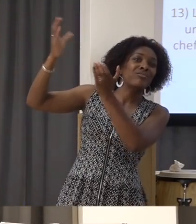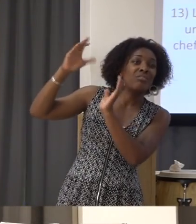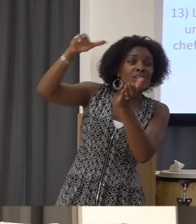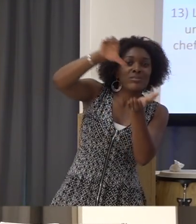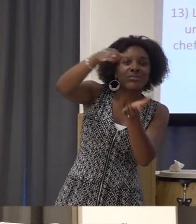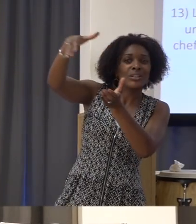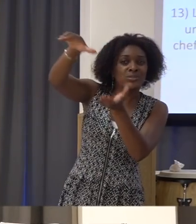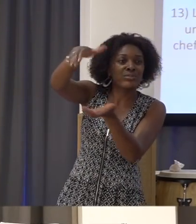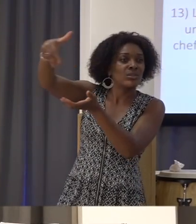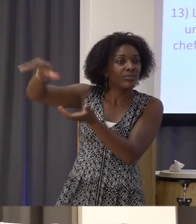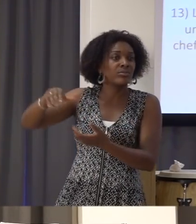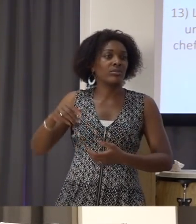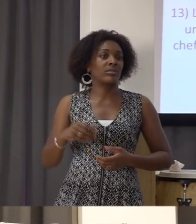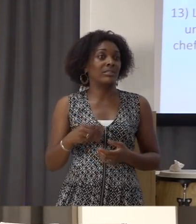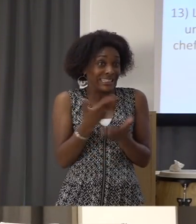vies.